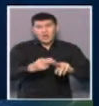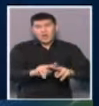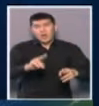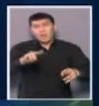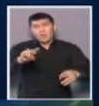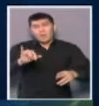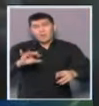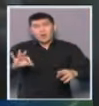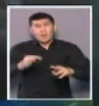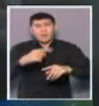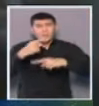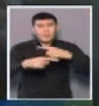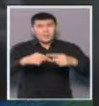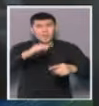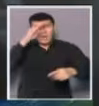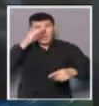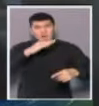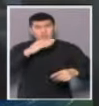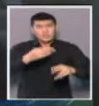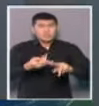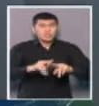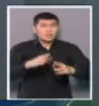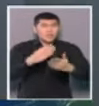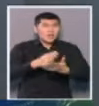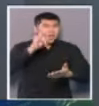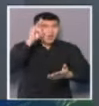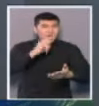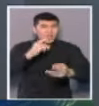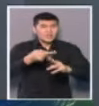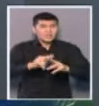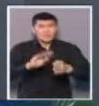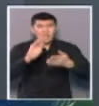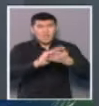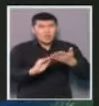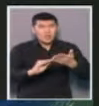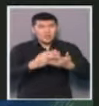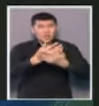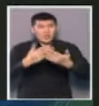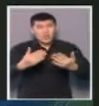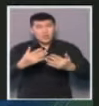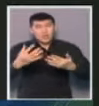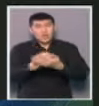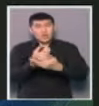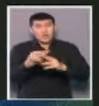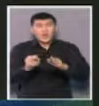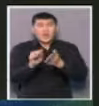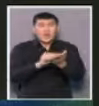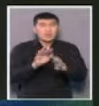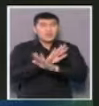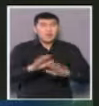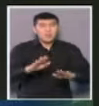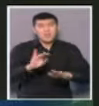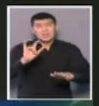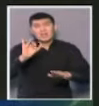Молықбай Қобызшының ұрпағы. Шашасына шаң жұқпас қазақ эпикалық поэзиясының бірінші жүйрігі. Қайталанбайтын ақын